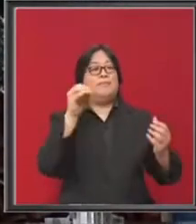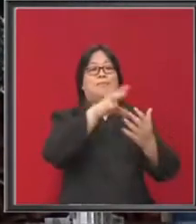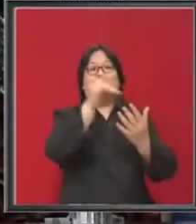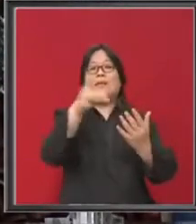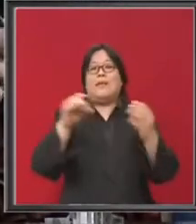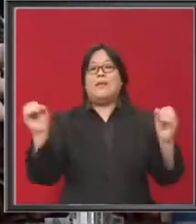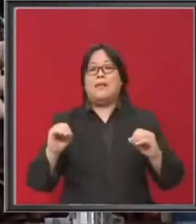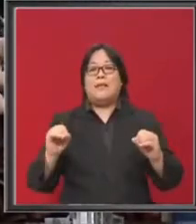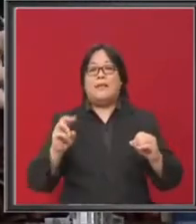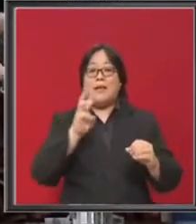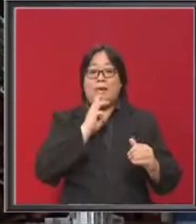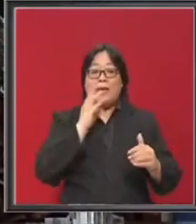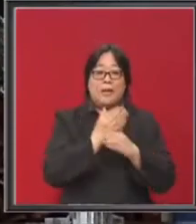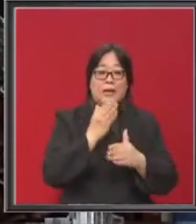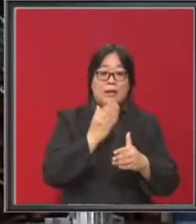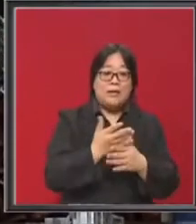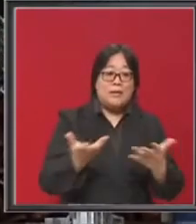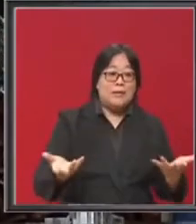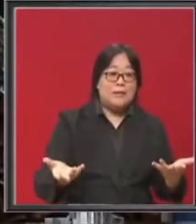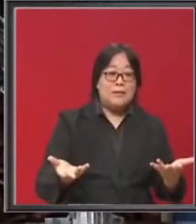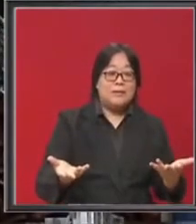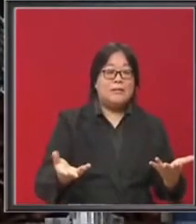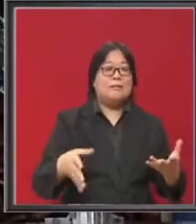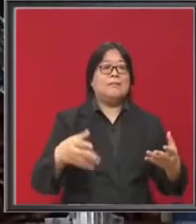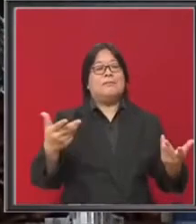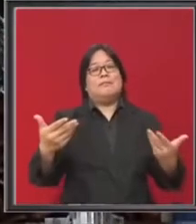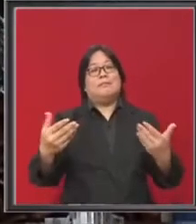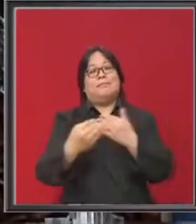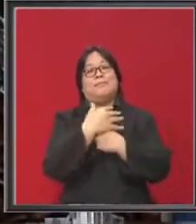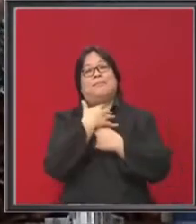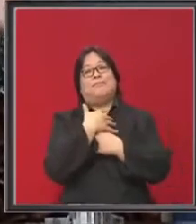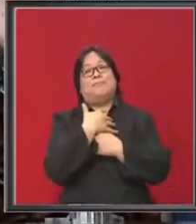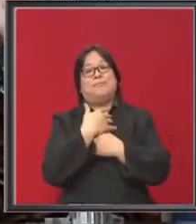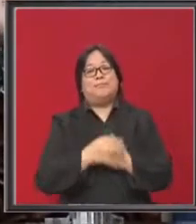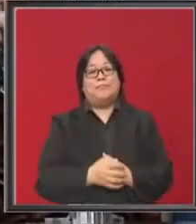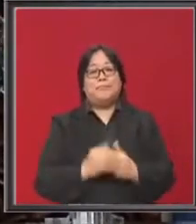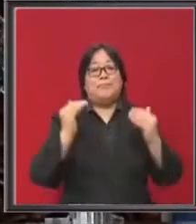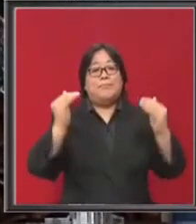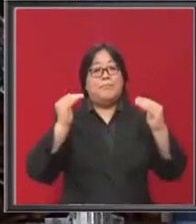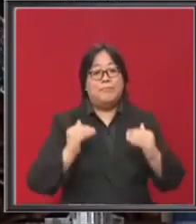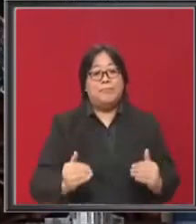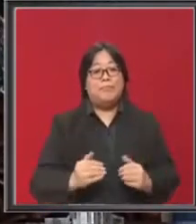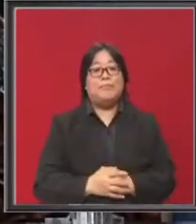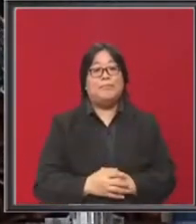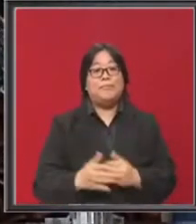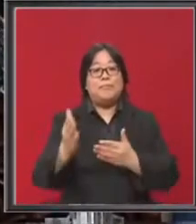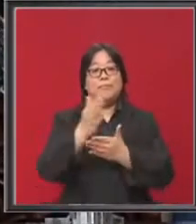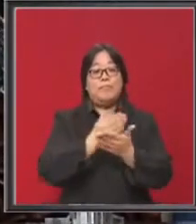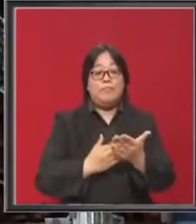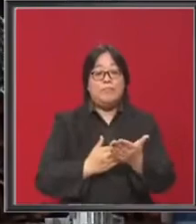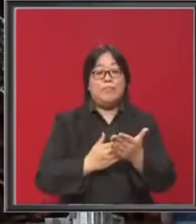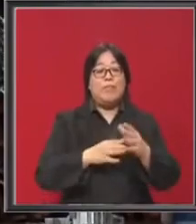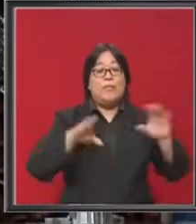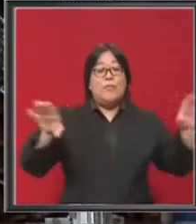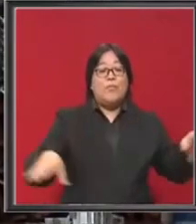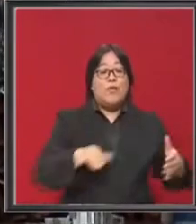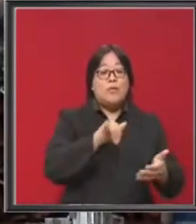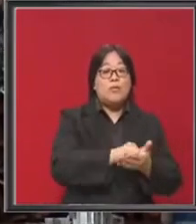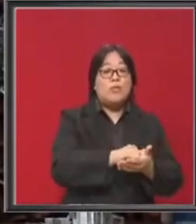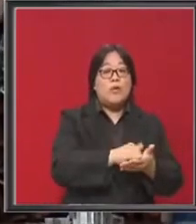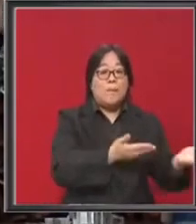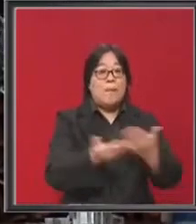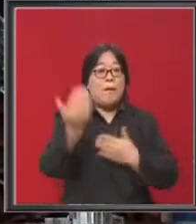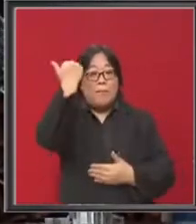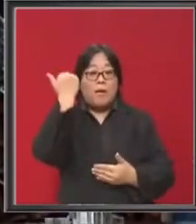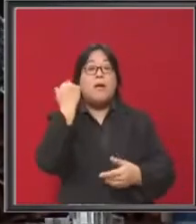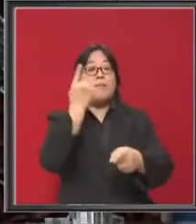air terganggu mereka Timur Hai kemudian pH yang menyebabkan co kita